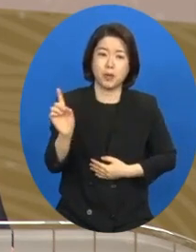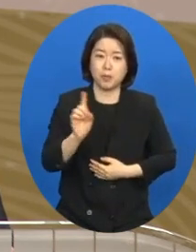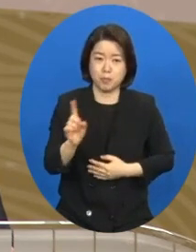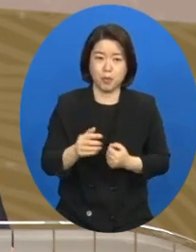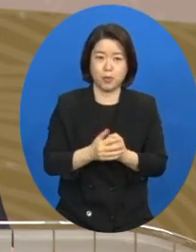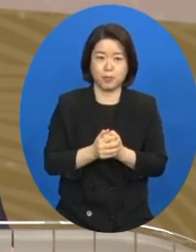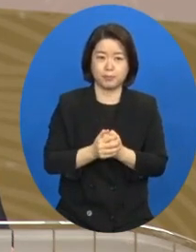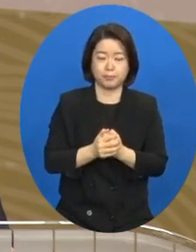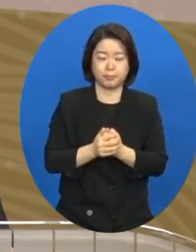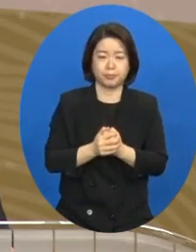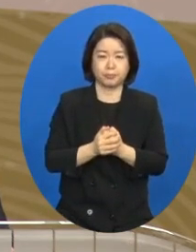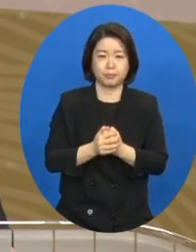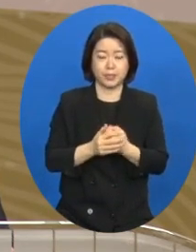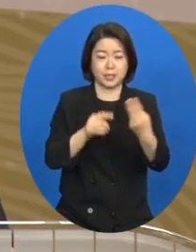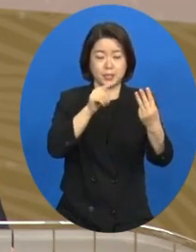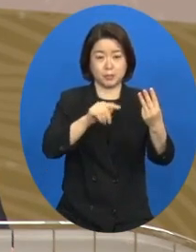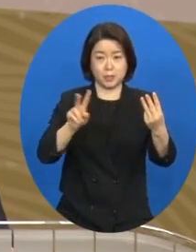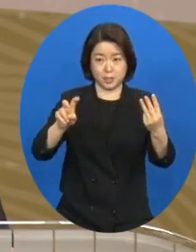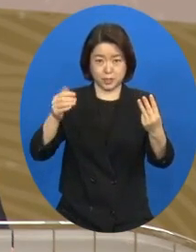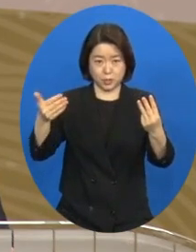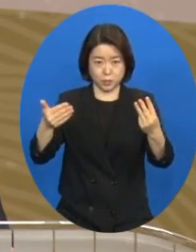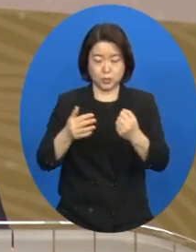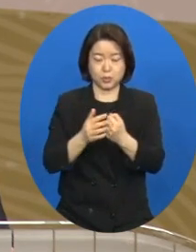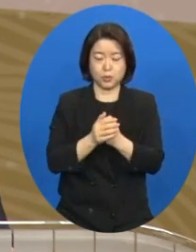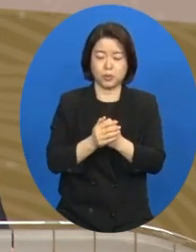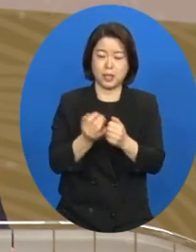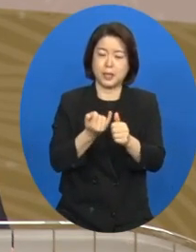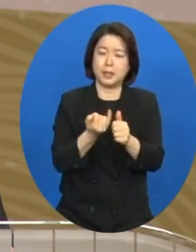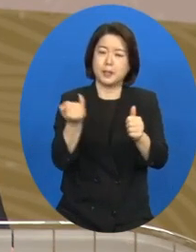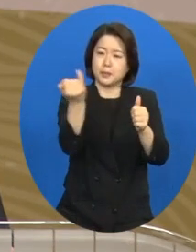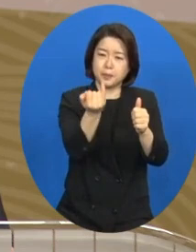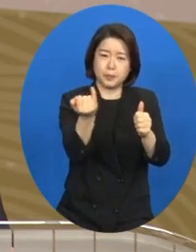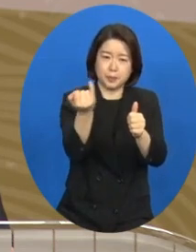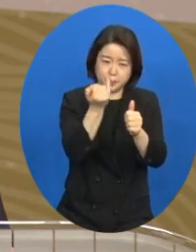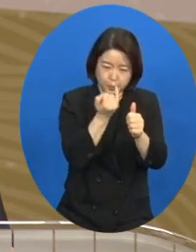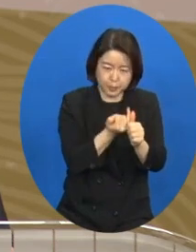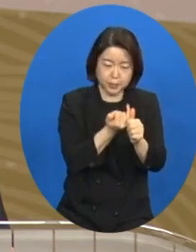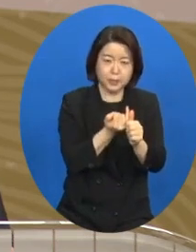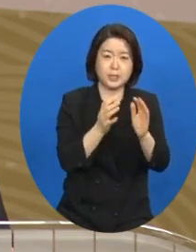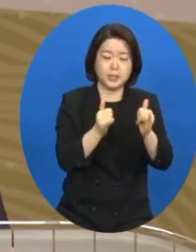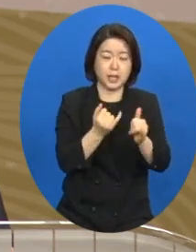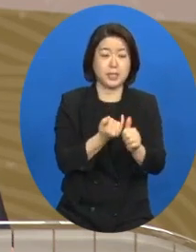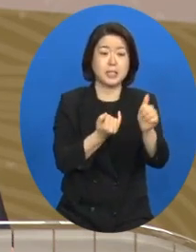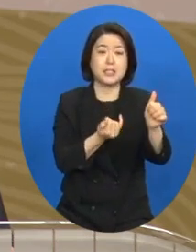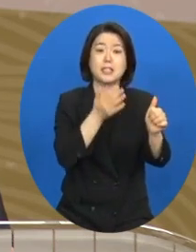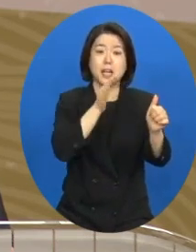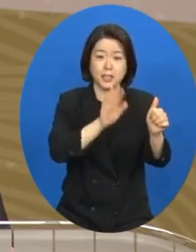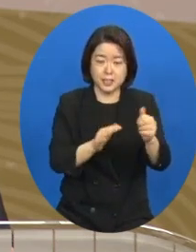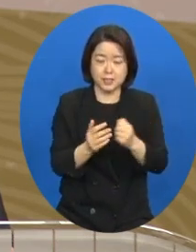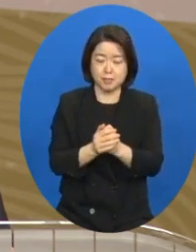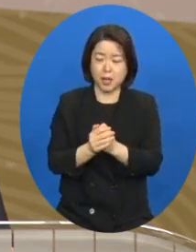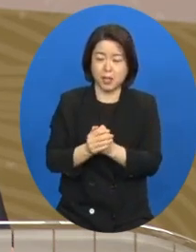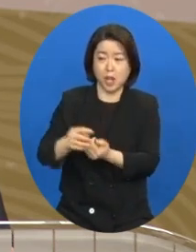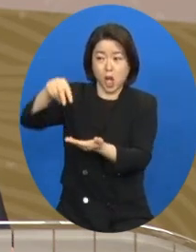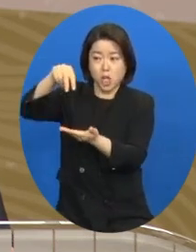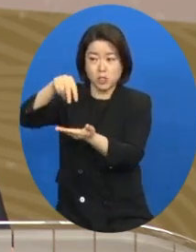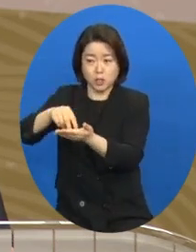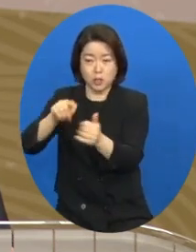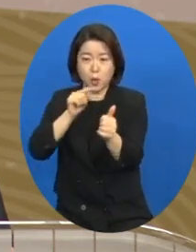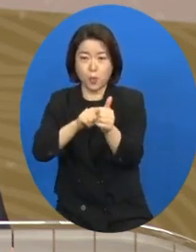요한복음 3장 29 절에 신부를 취하는 자는 신랑이나 서서 신랑의 음성을 듣는 친구가